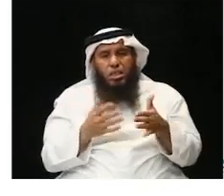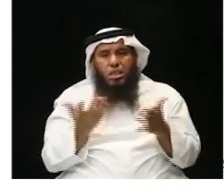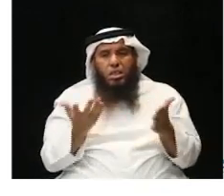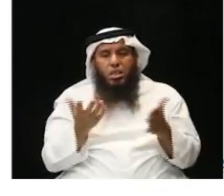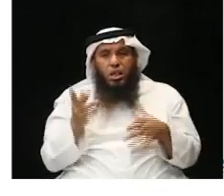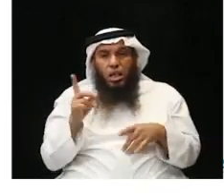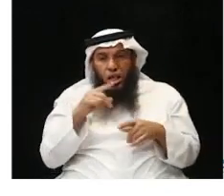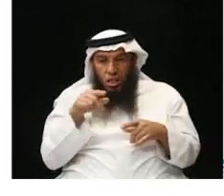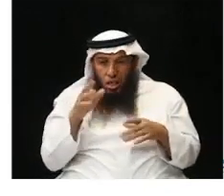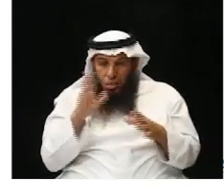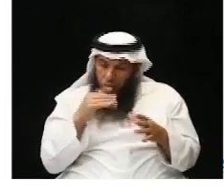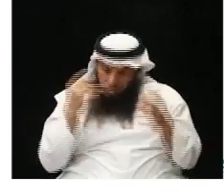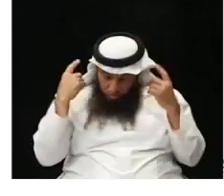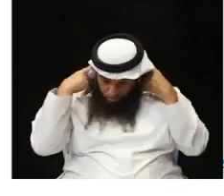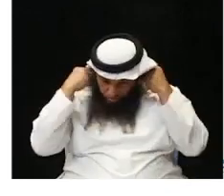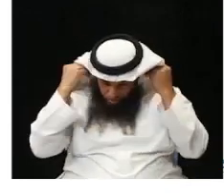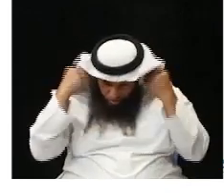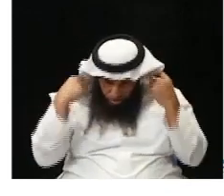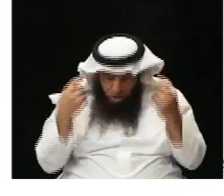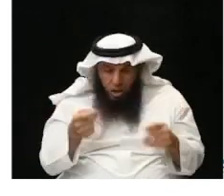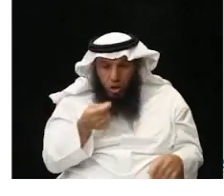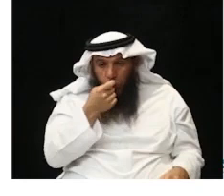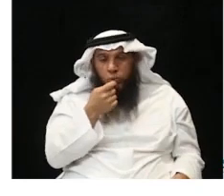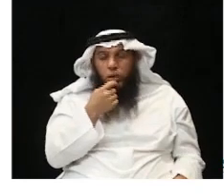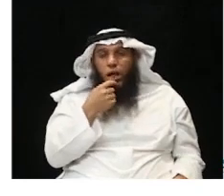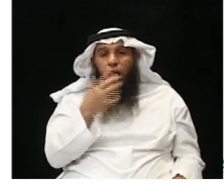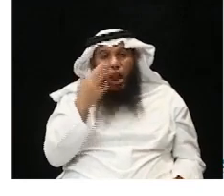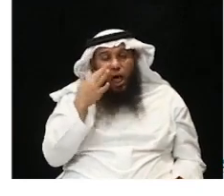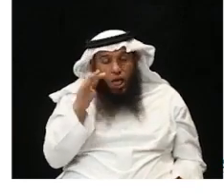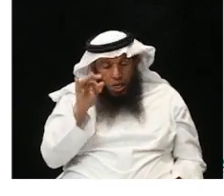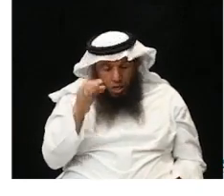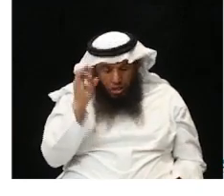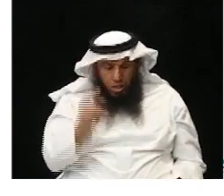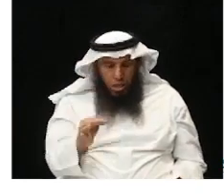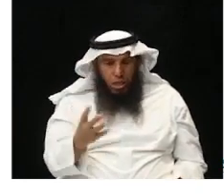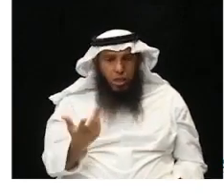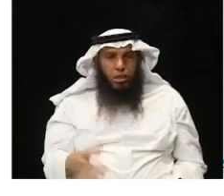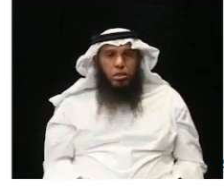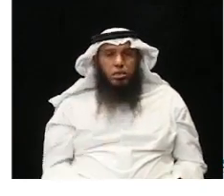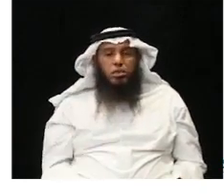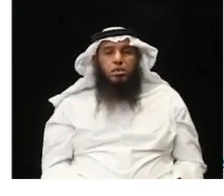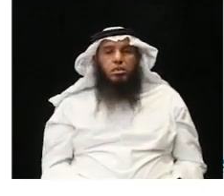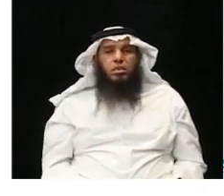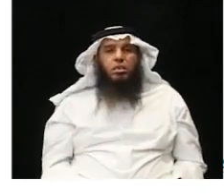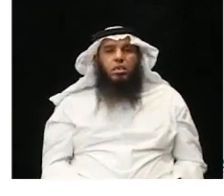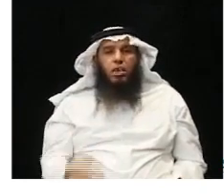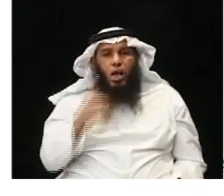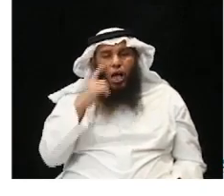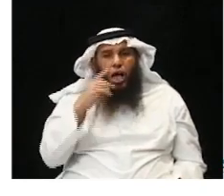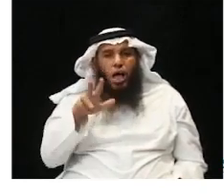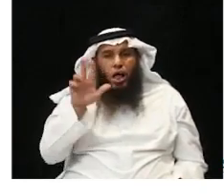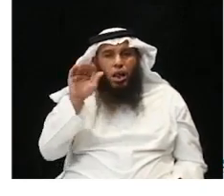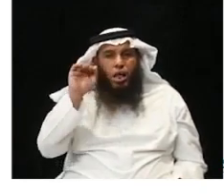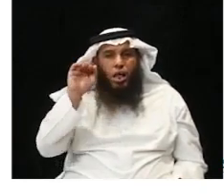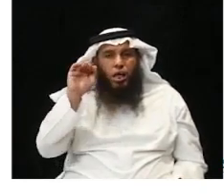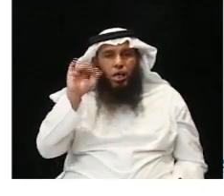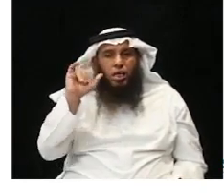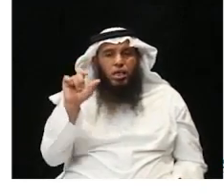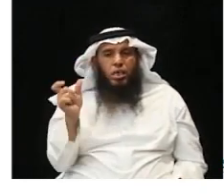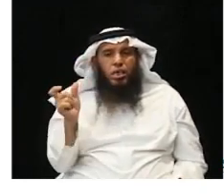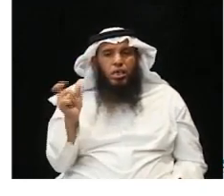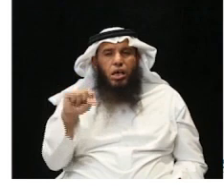مخالفات. ثم ذكر الله سبحانه وتعالى أن الحياة الحقيقية، لهذا قال: لهي الحيوان. الحيوان اللي يقصد به الحياة